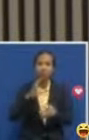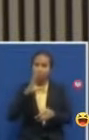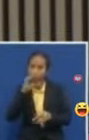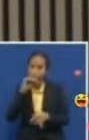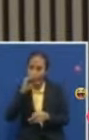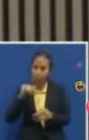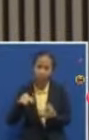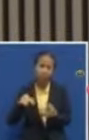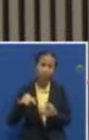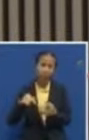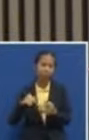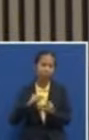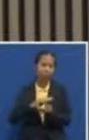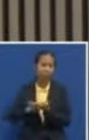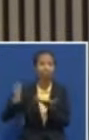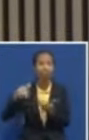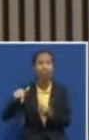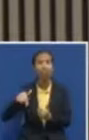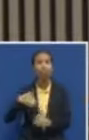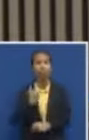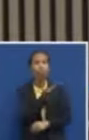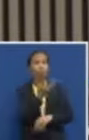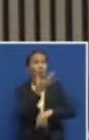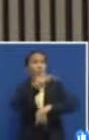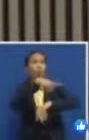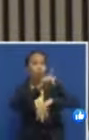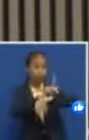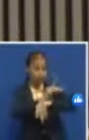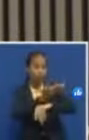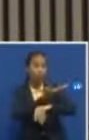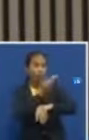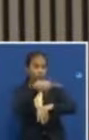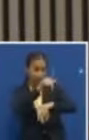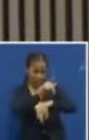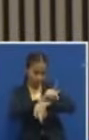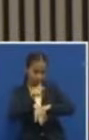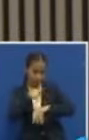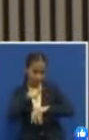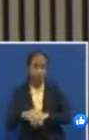ทั้งหมดเลยก็ขออนุญาตว่าให้ท่านประธานขออนุญาตที่ท่านผู้อภิปร